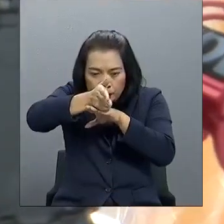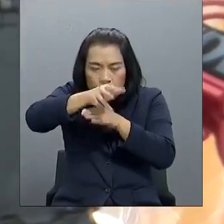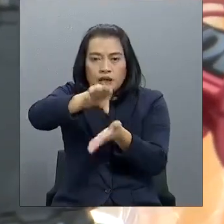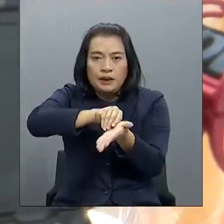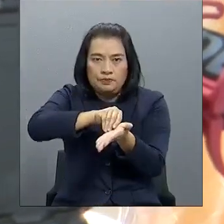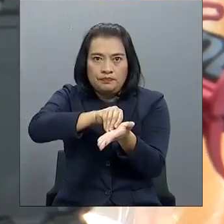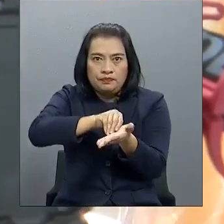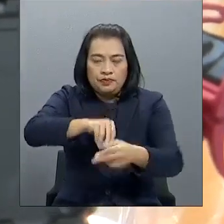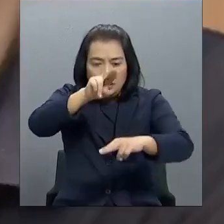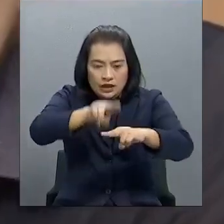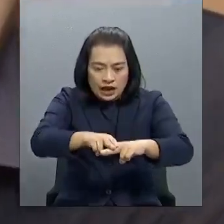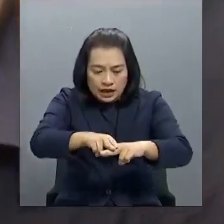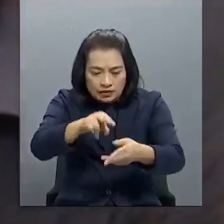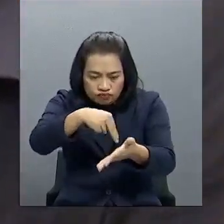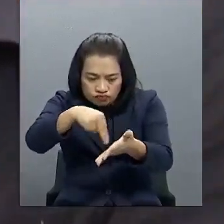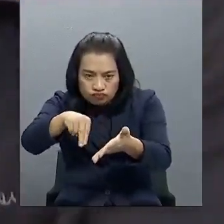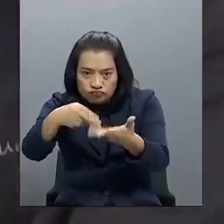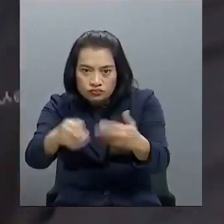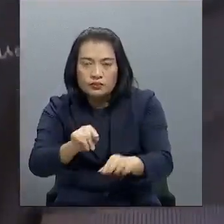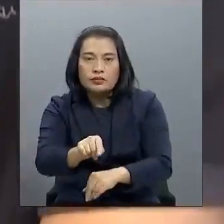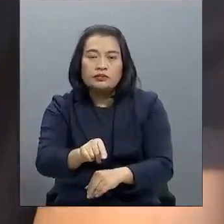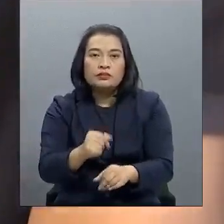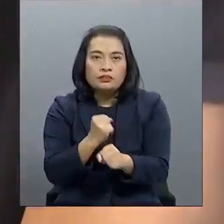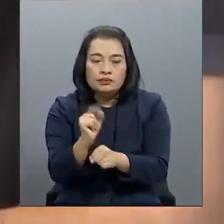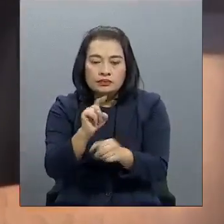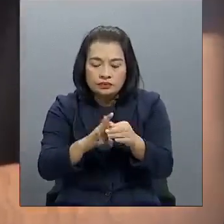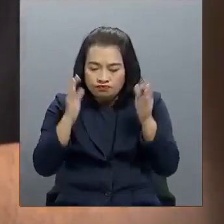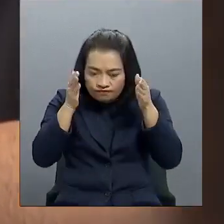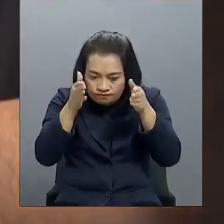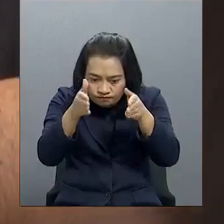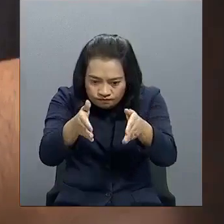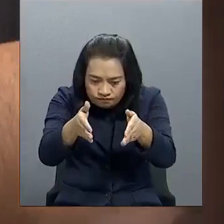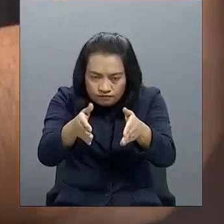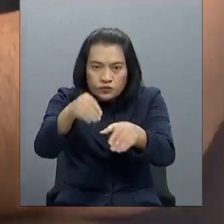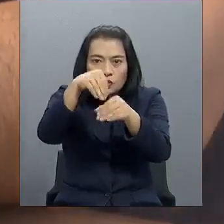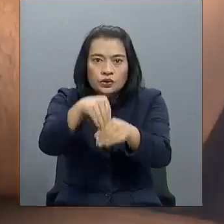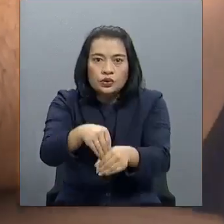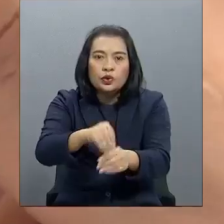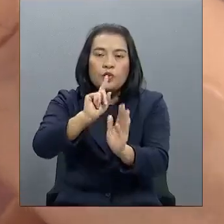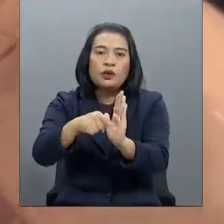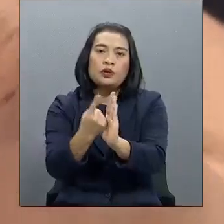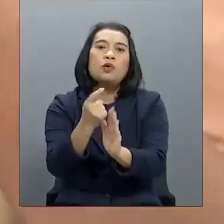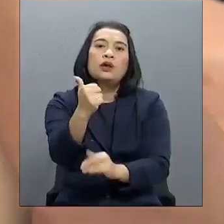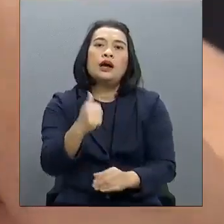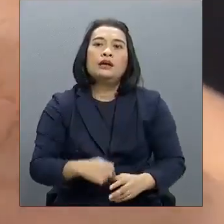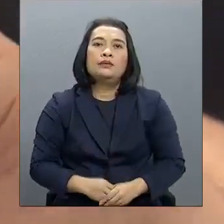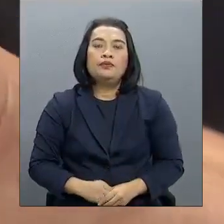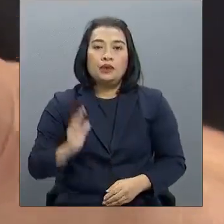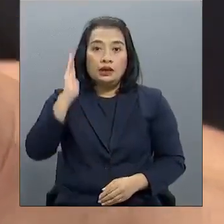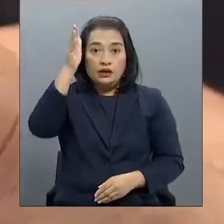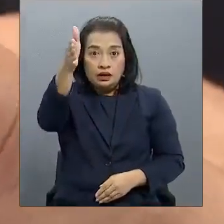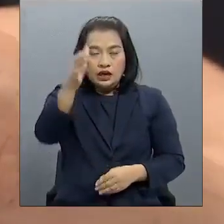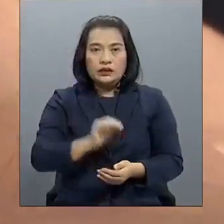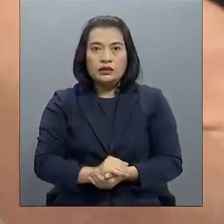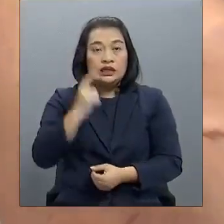คยนั่งวาดรูปได้ไม่นานวันนี้ศิลปะสร้างสมาธิจนอยู่ได้ยาวเป็นชั่วโมงอนาคตเอกกระจ่างช่วยยังมี